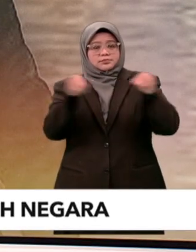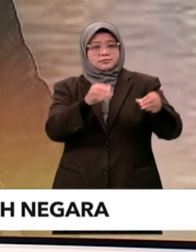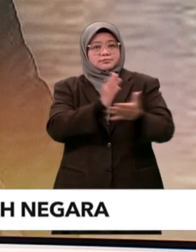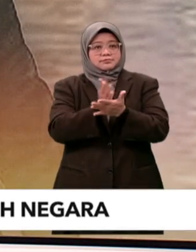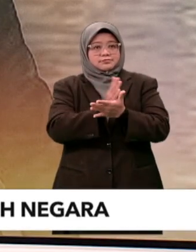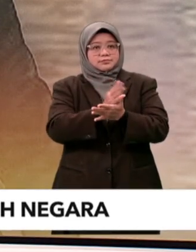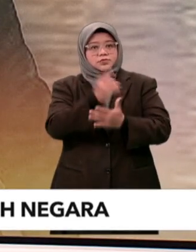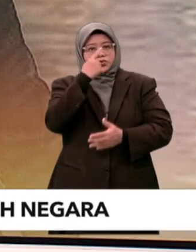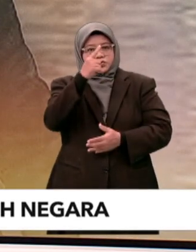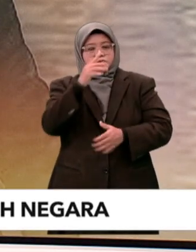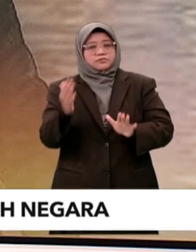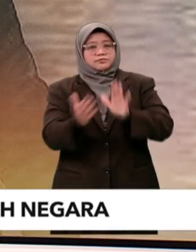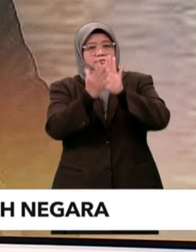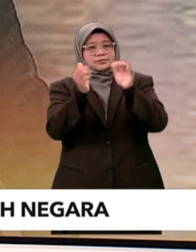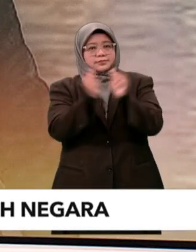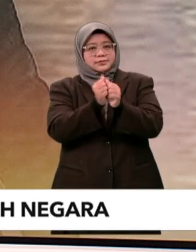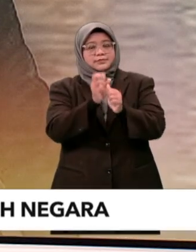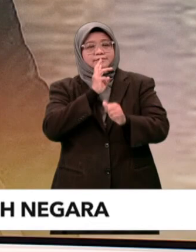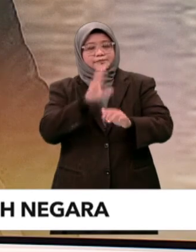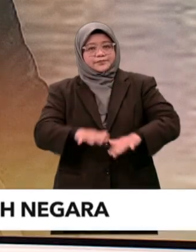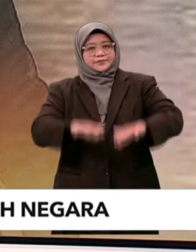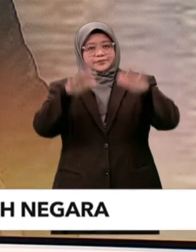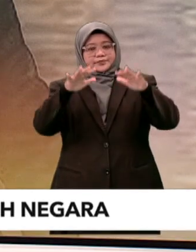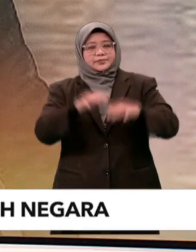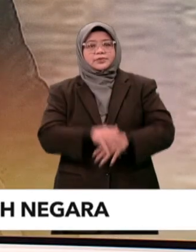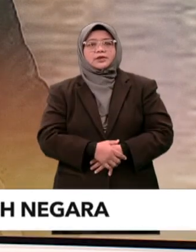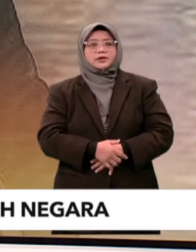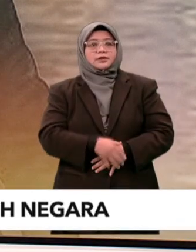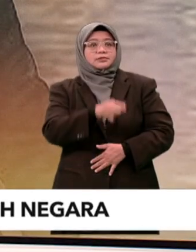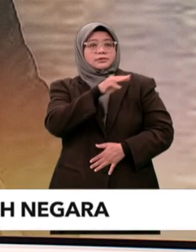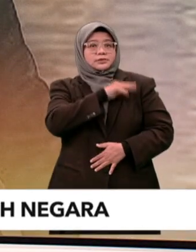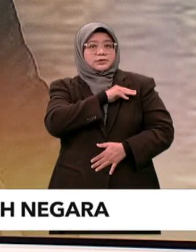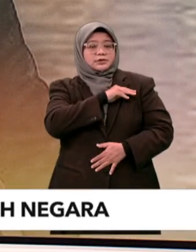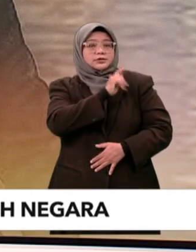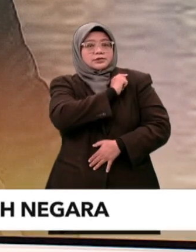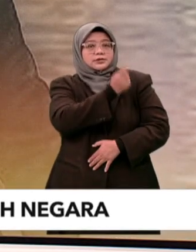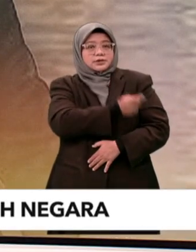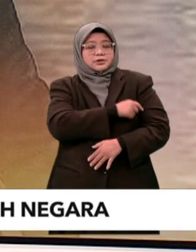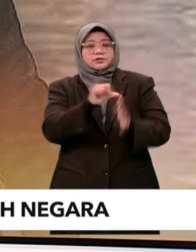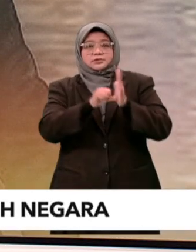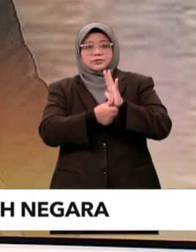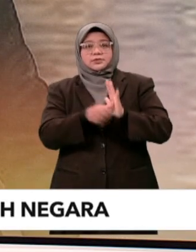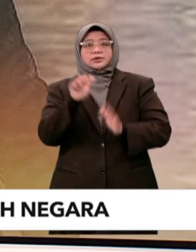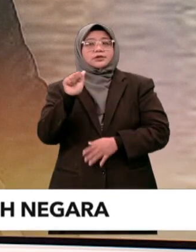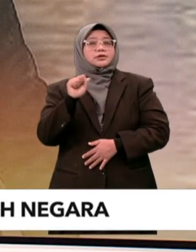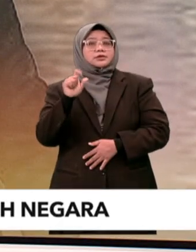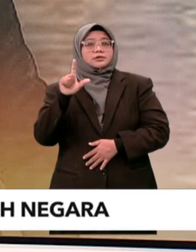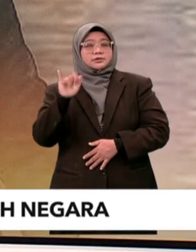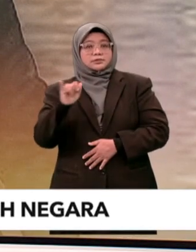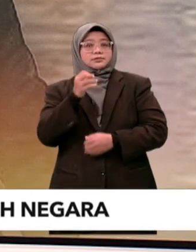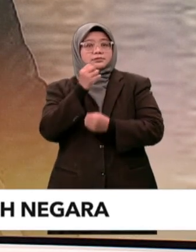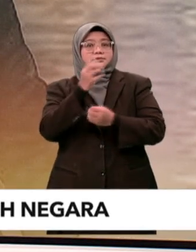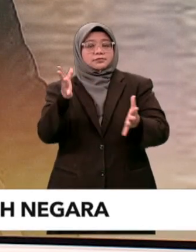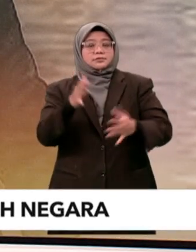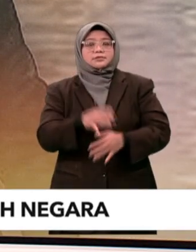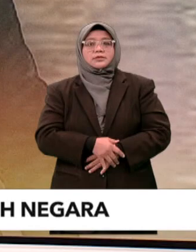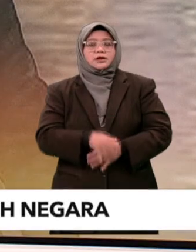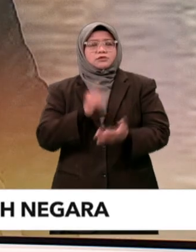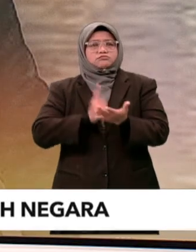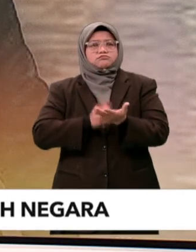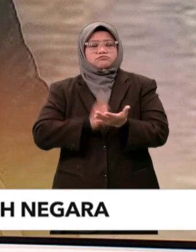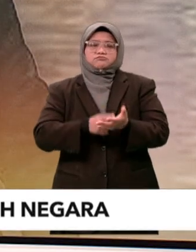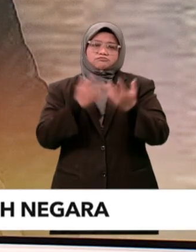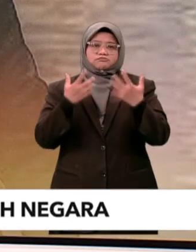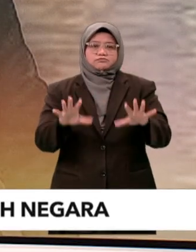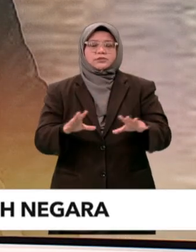dalam berdepan dengan ancaman-ancaman bencana banjir Menteri Tenaga dan Sumba asli dibincangkan